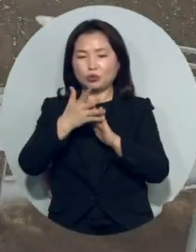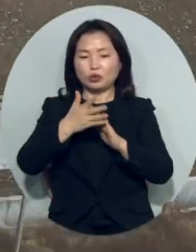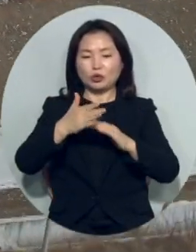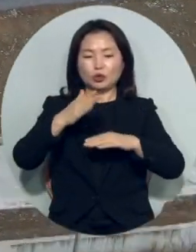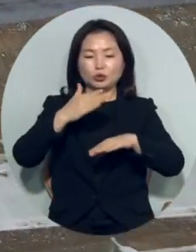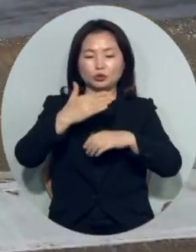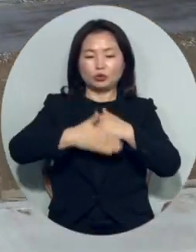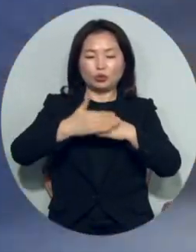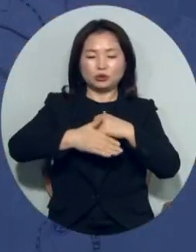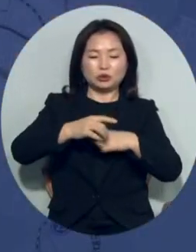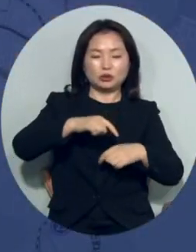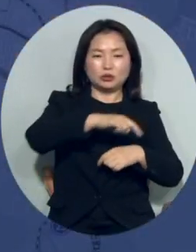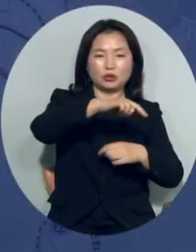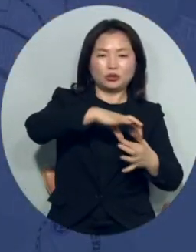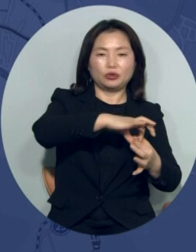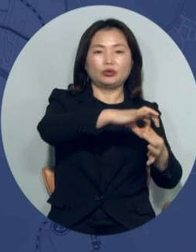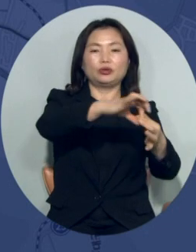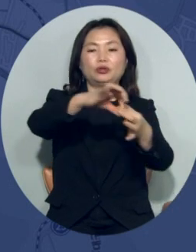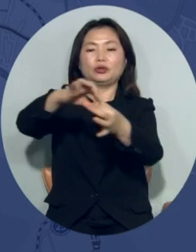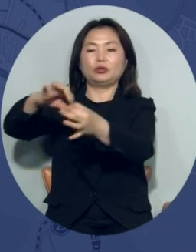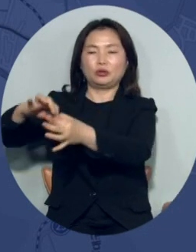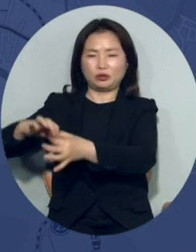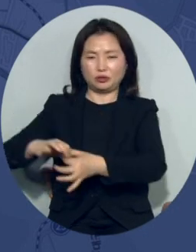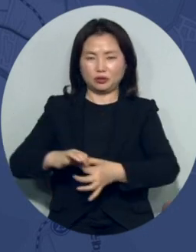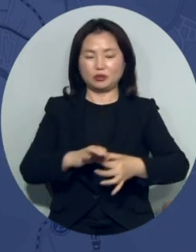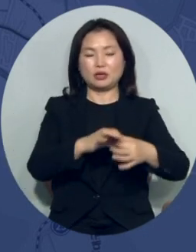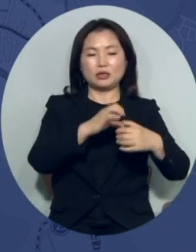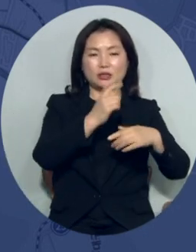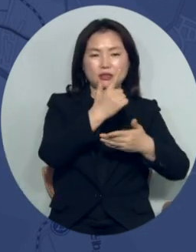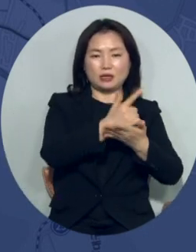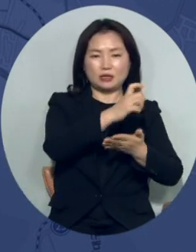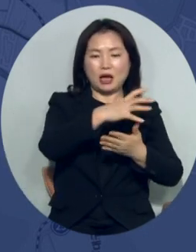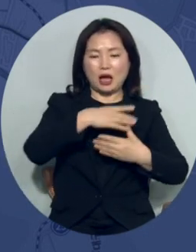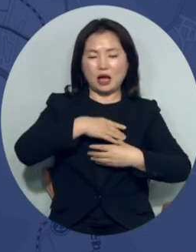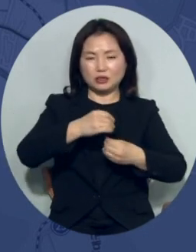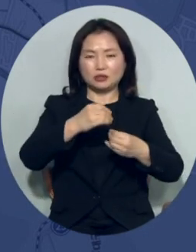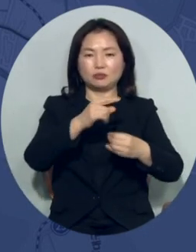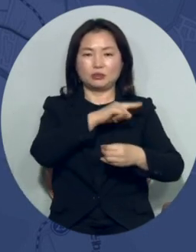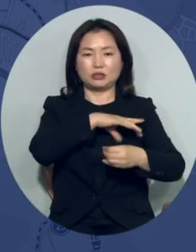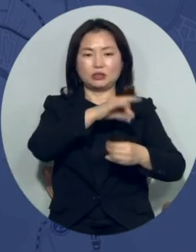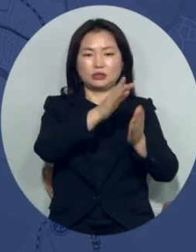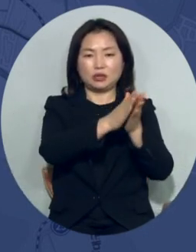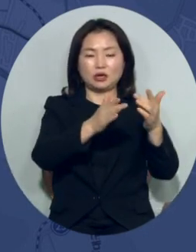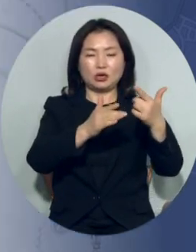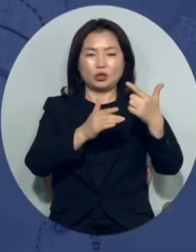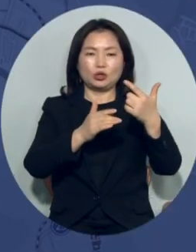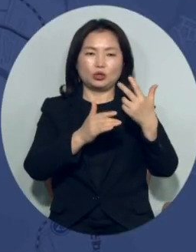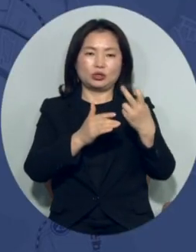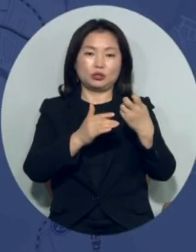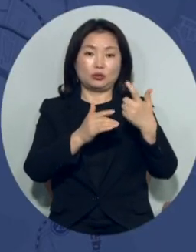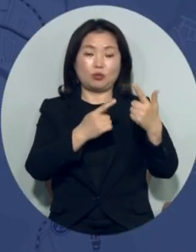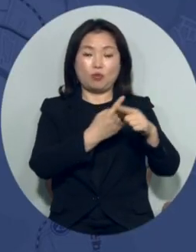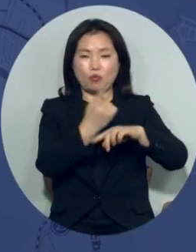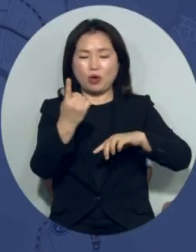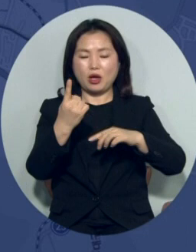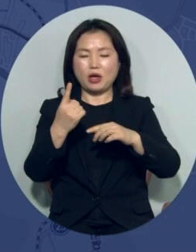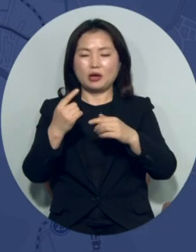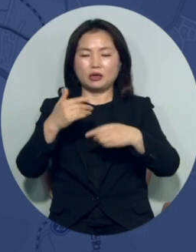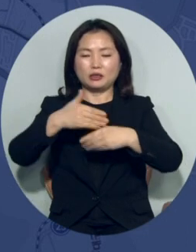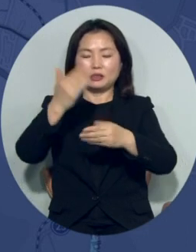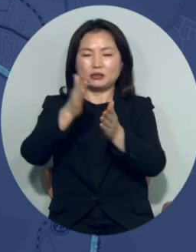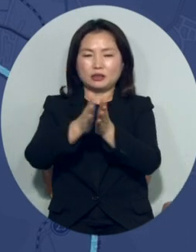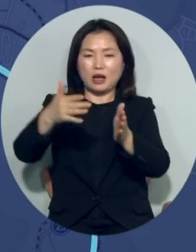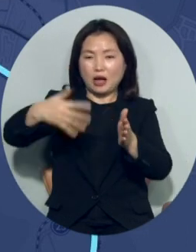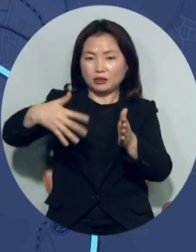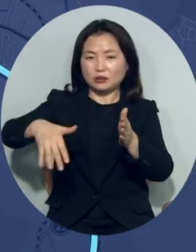외곽을 크고 둥글게 연결합니다. 상인에서 안심까지 먼저 완공된 29.1km 외에 미개통